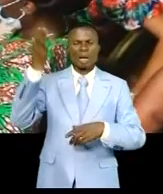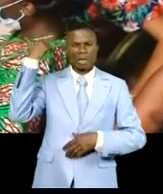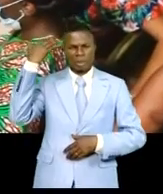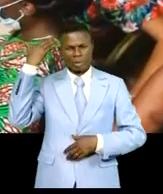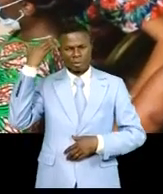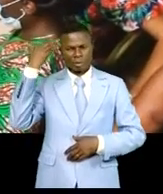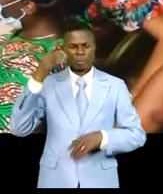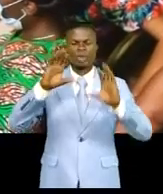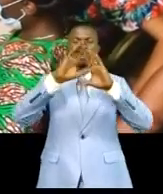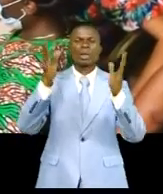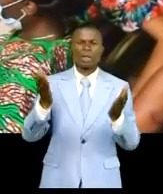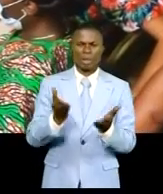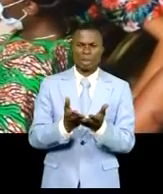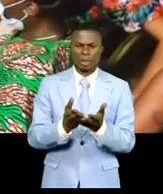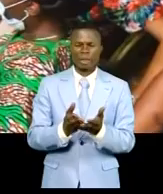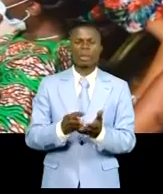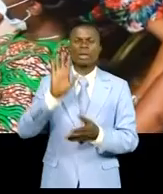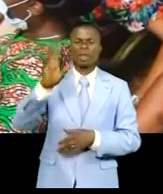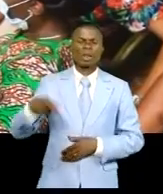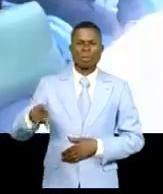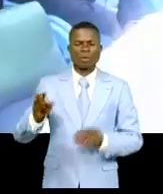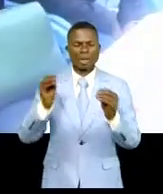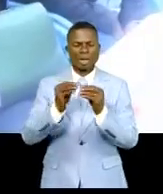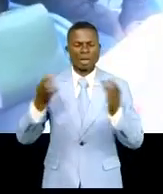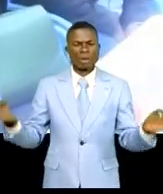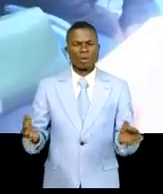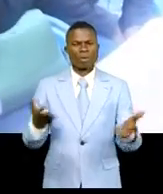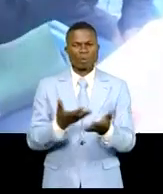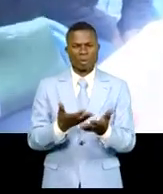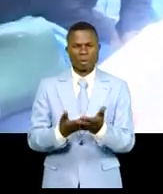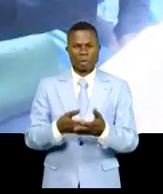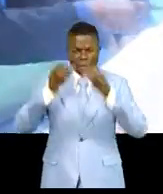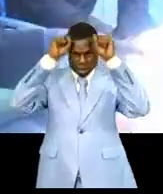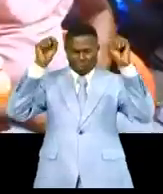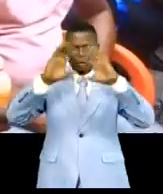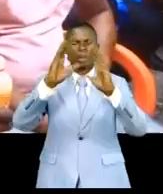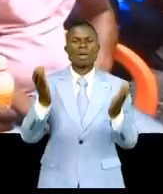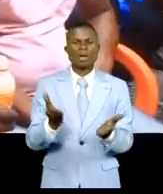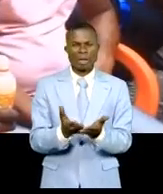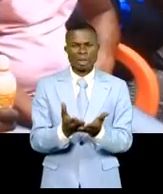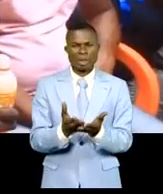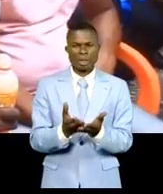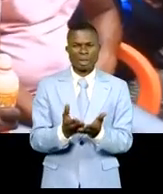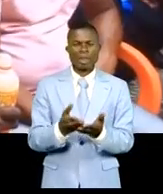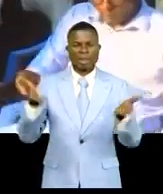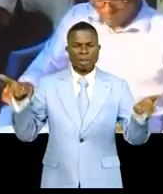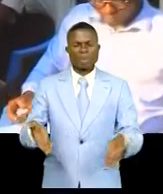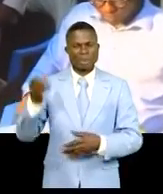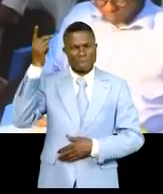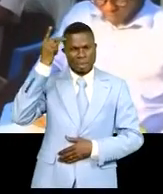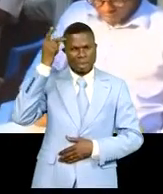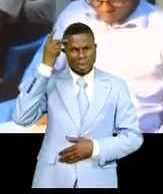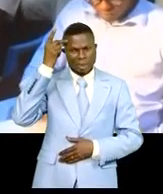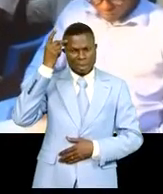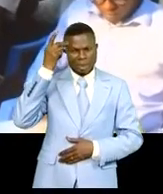Alors que la communauté Tshokwe s'est réunie pour la circonstance, le président de la communauté vivant à Kinshasa, Sonny